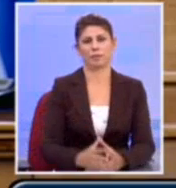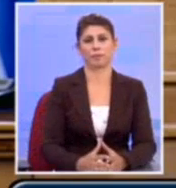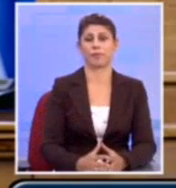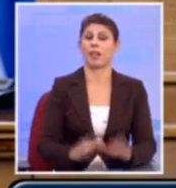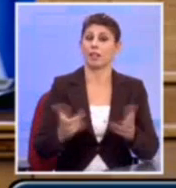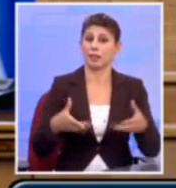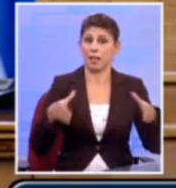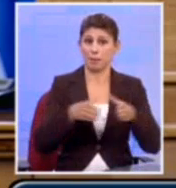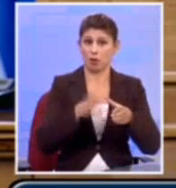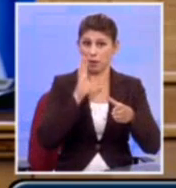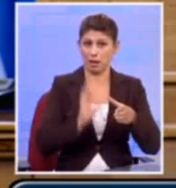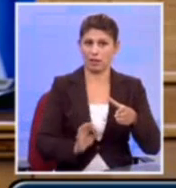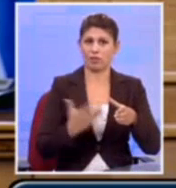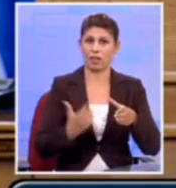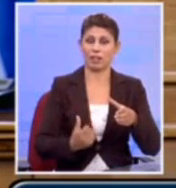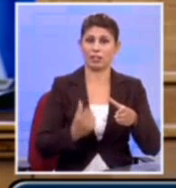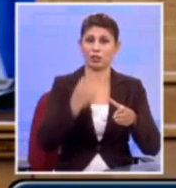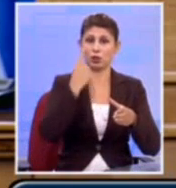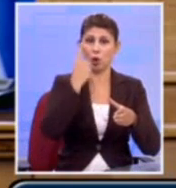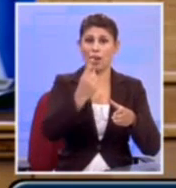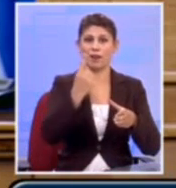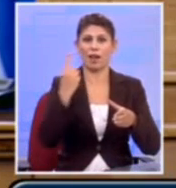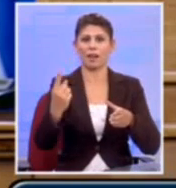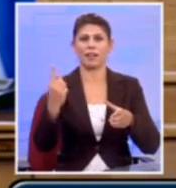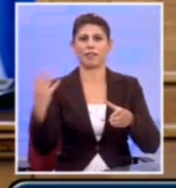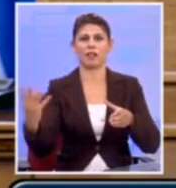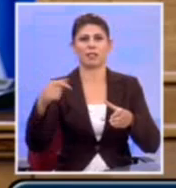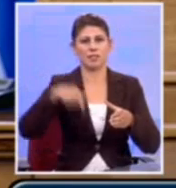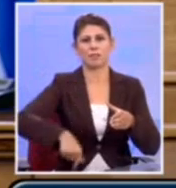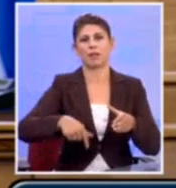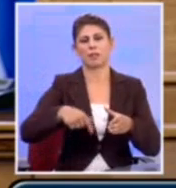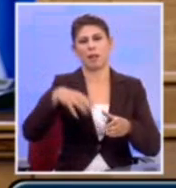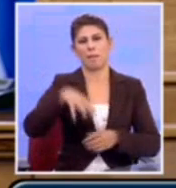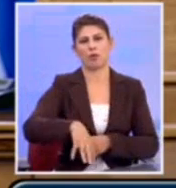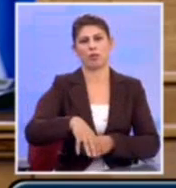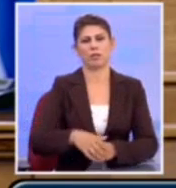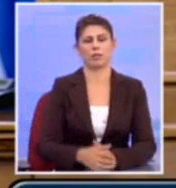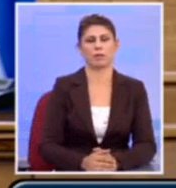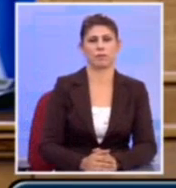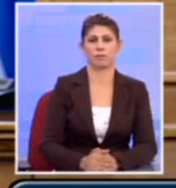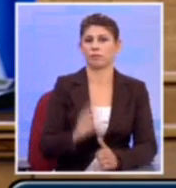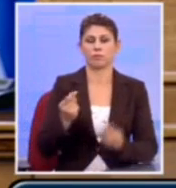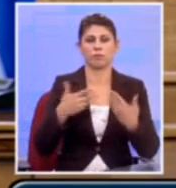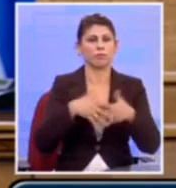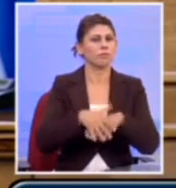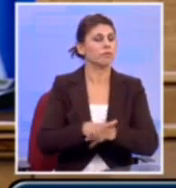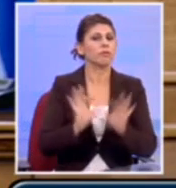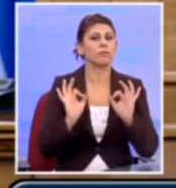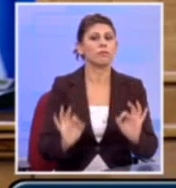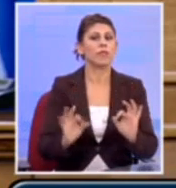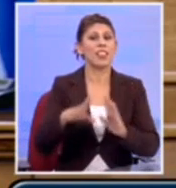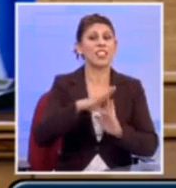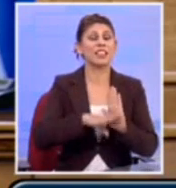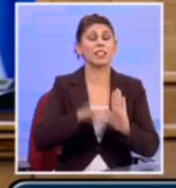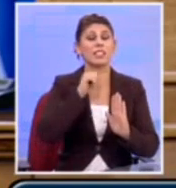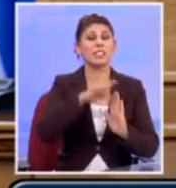Γιατί η Επιτροπή Αλήθειας είναι το 114 της σημερινής εποχής. Γιατί ενσωματώνει την τήρηση των διατάξεων